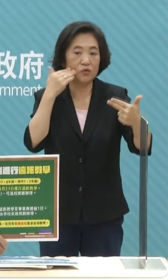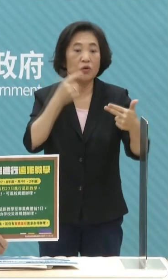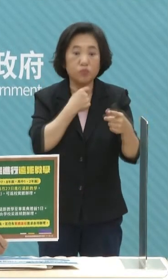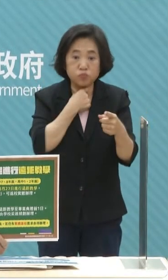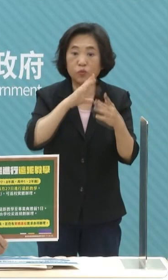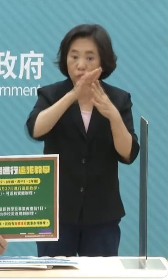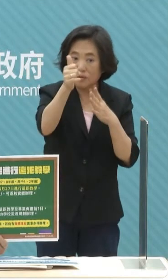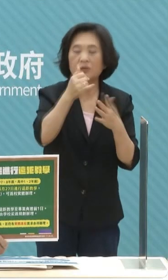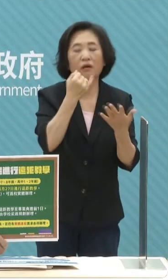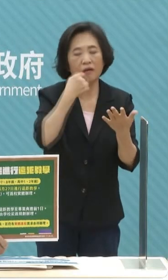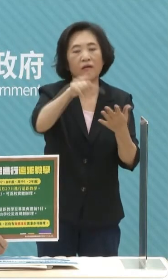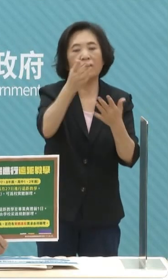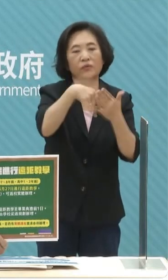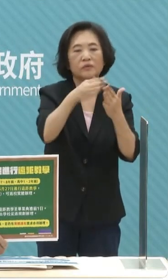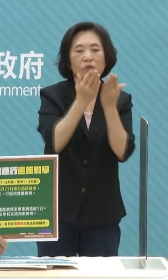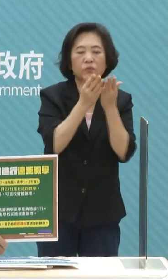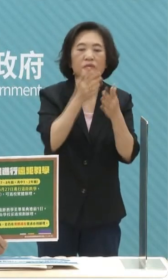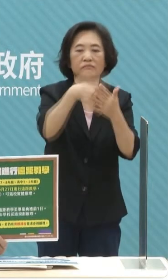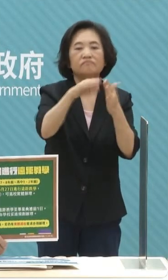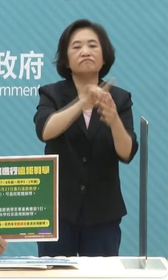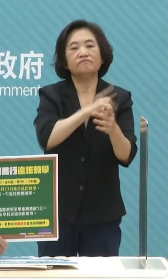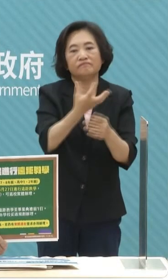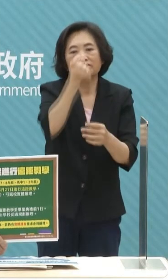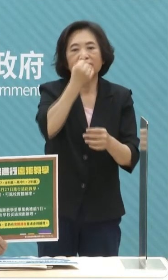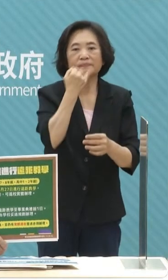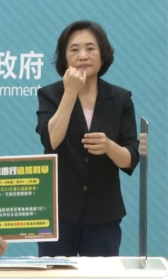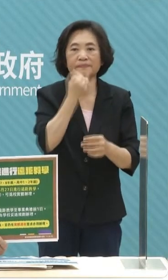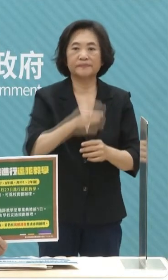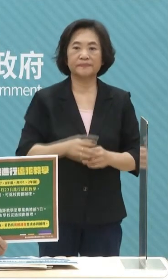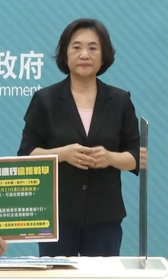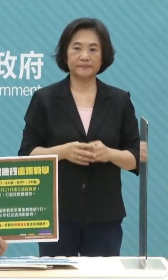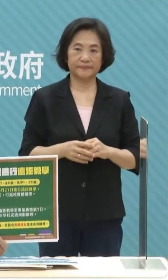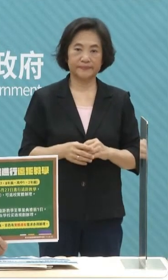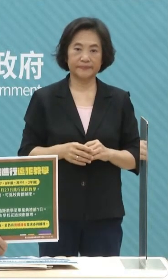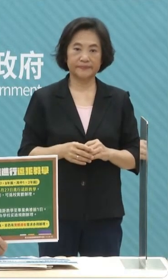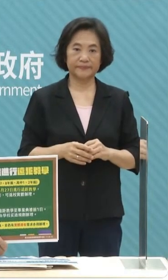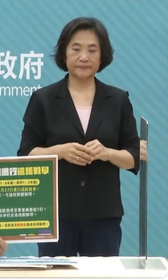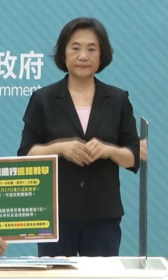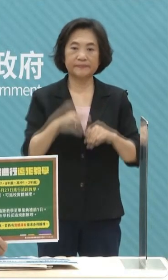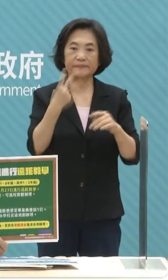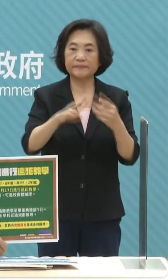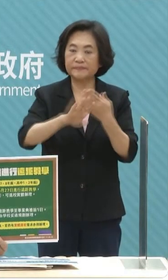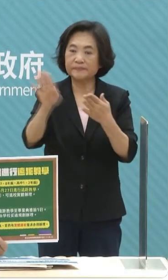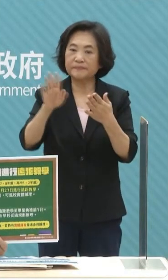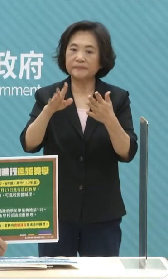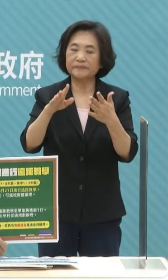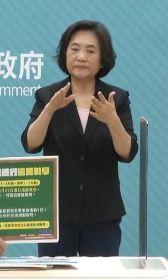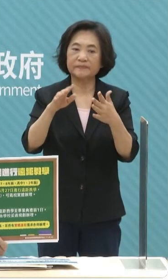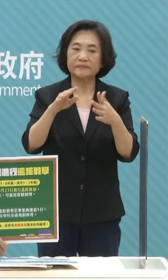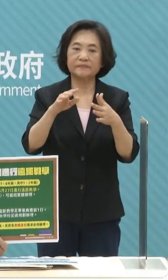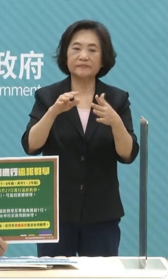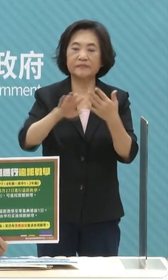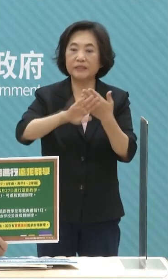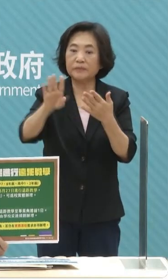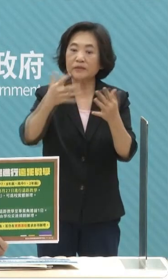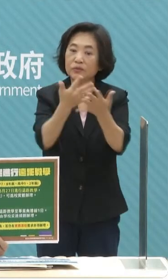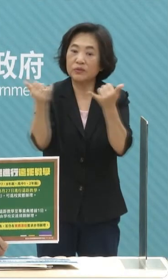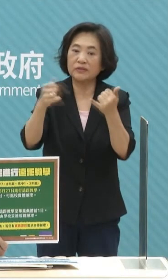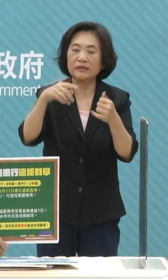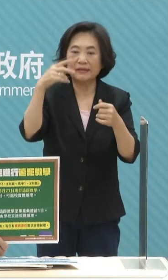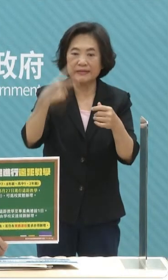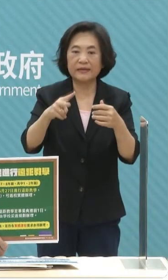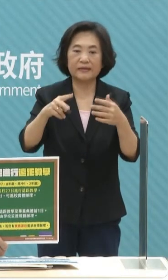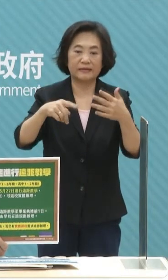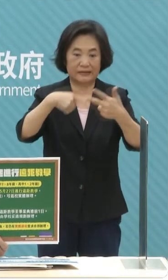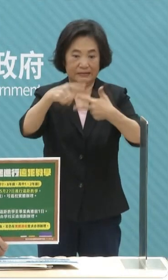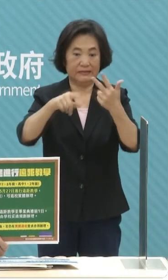学校就回到学校，这个学校决定。那其他的年级，你知道哈，原则上就在一个礼拜的远